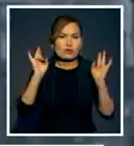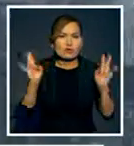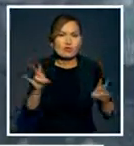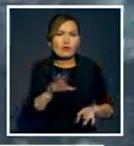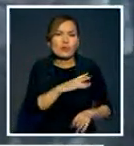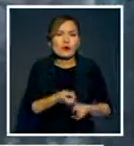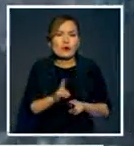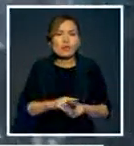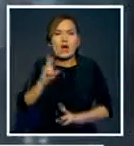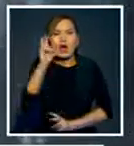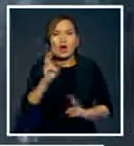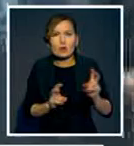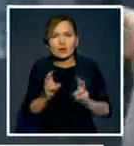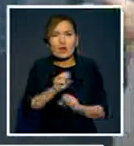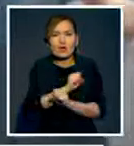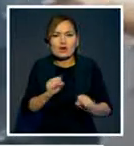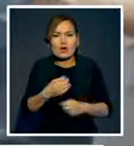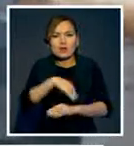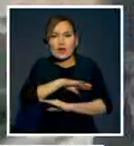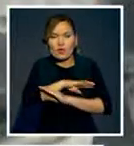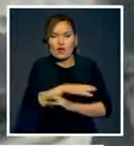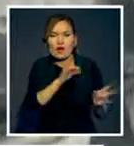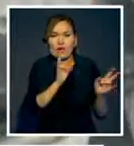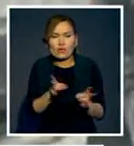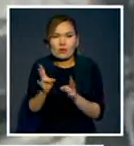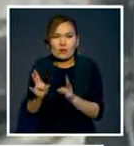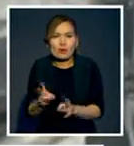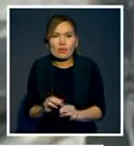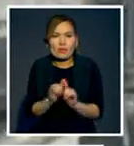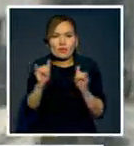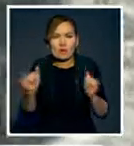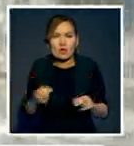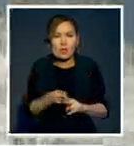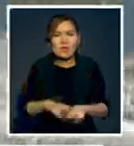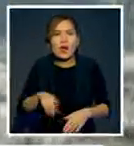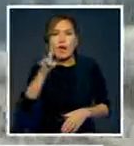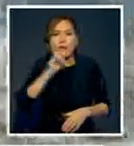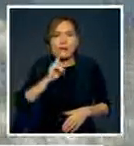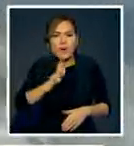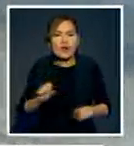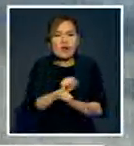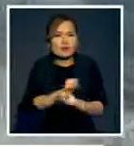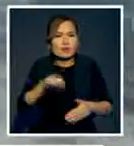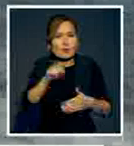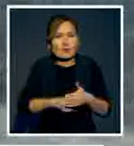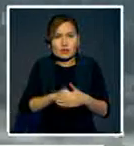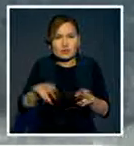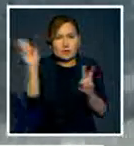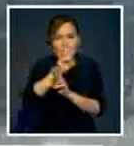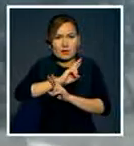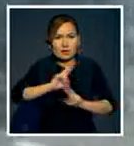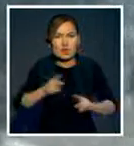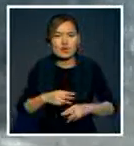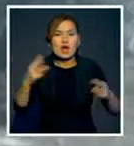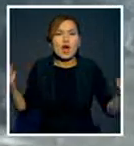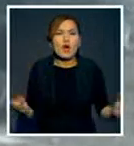Мерт болғандардың денесі зауыт қоймасынан табылған. Әзірге апатқа не себеп болғаны белгісіз. Жергілікті ақпарат құралдарының